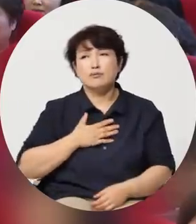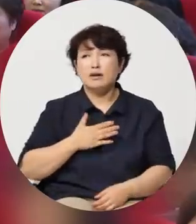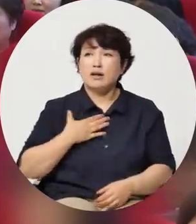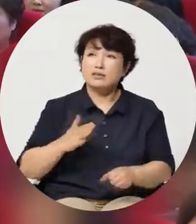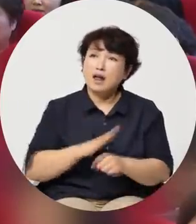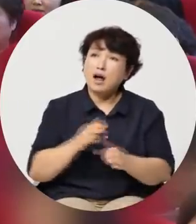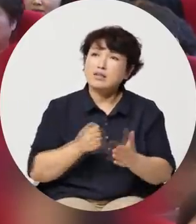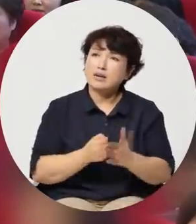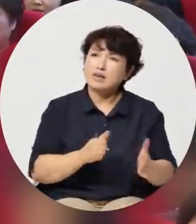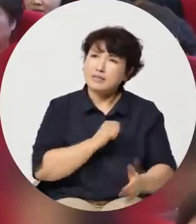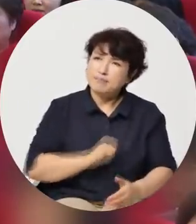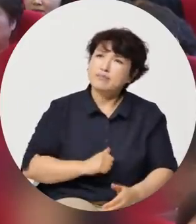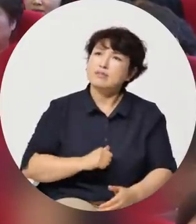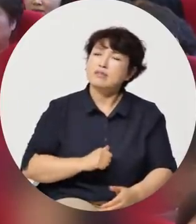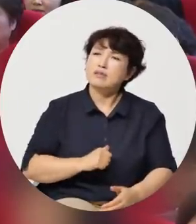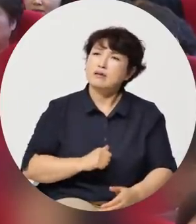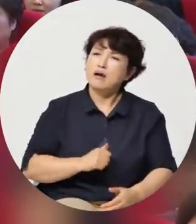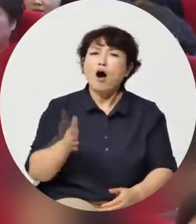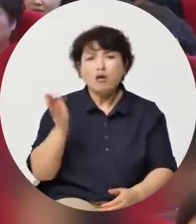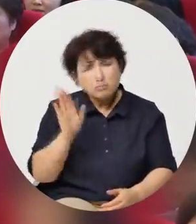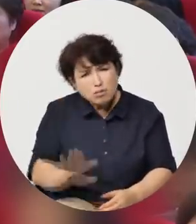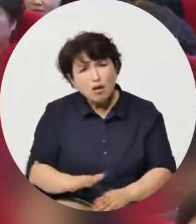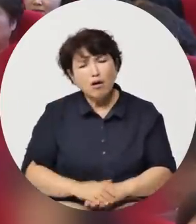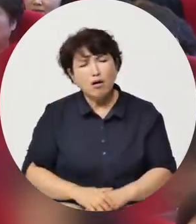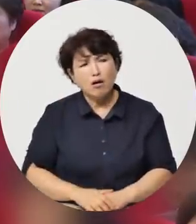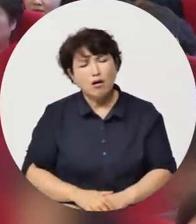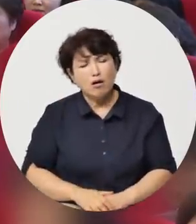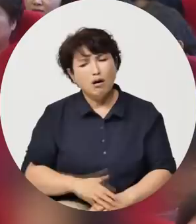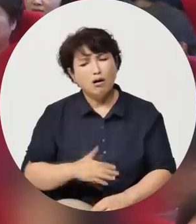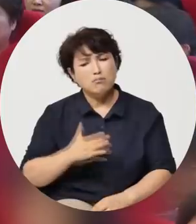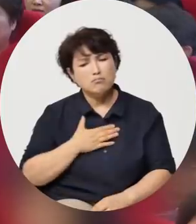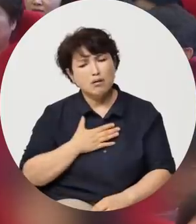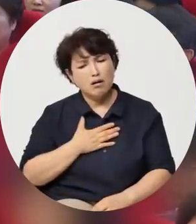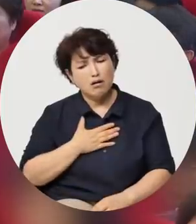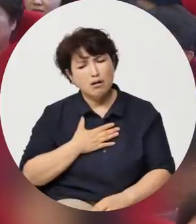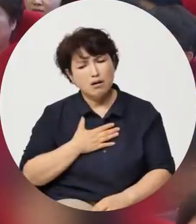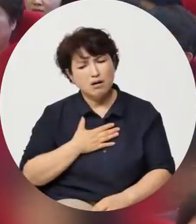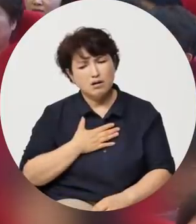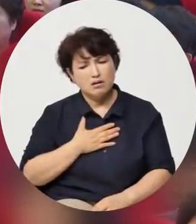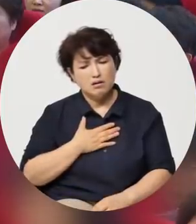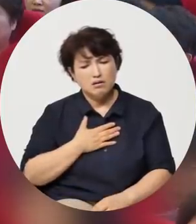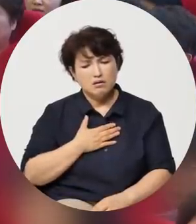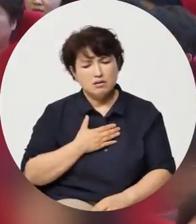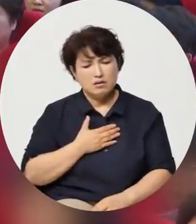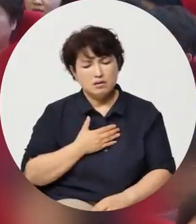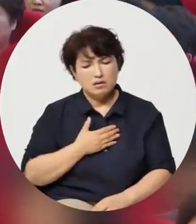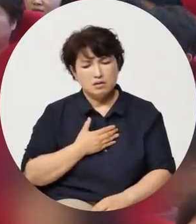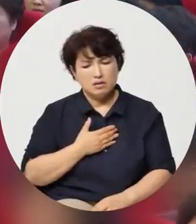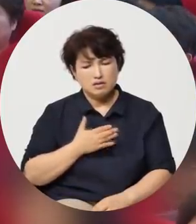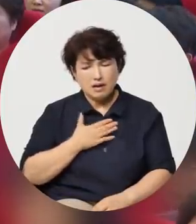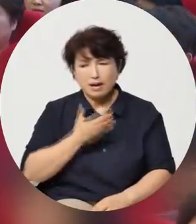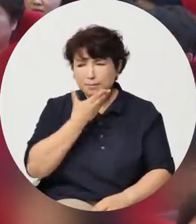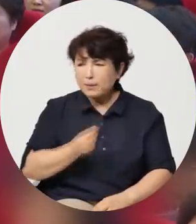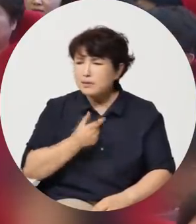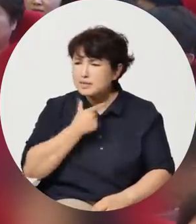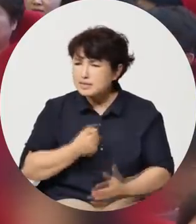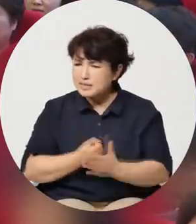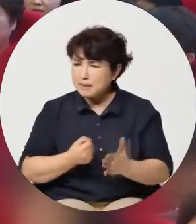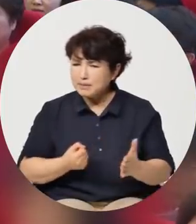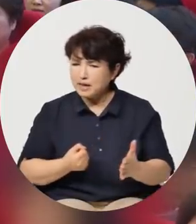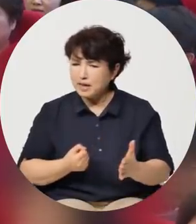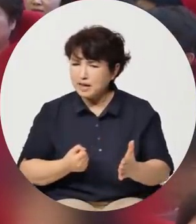사랑하니까 분을 못 저러고 있구나 하다가도 내가 내 스스로 그냥 행복하려고 막